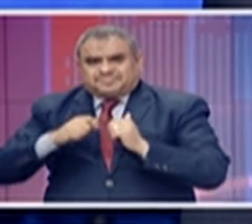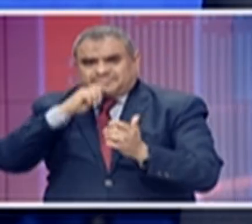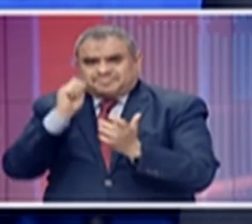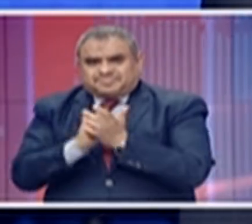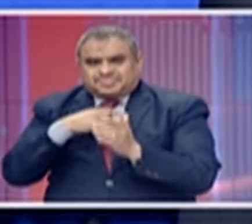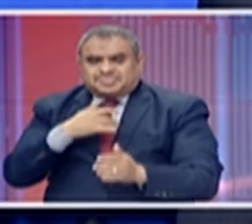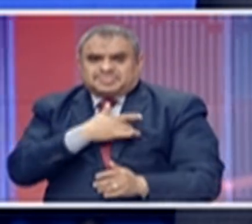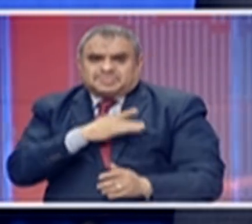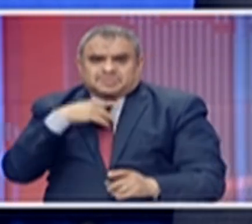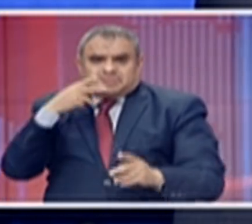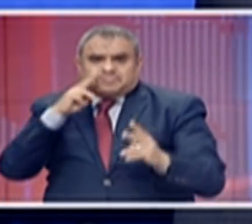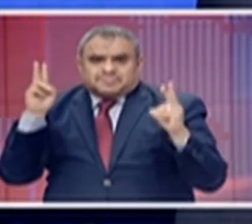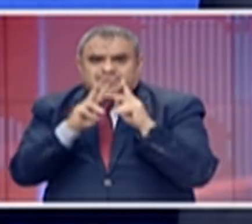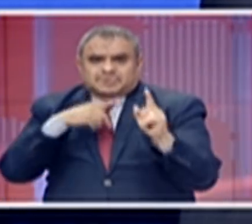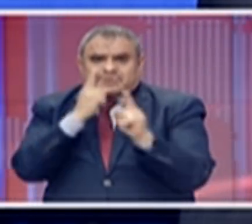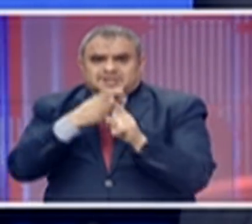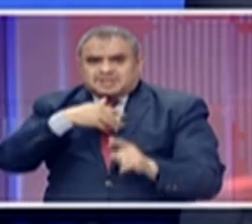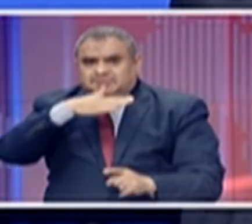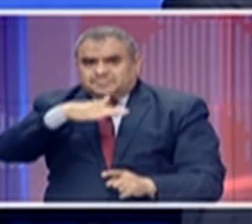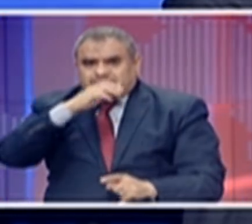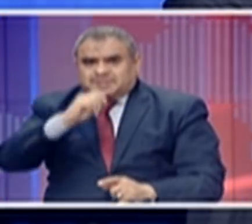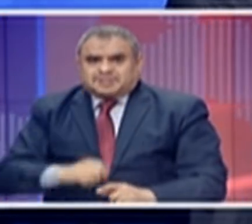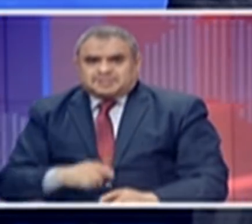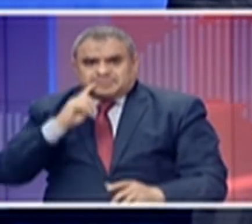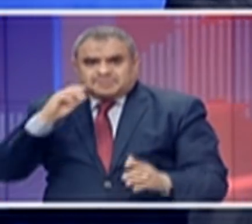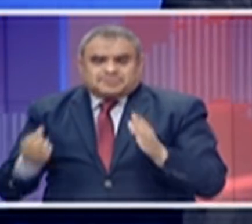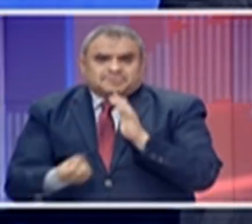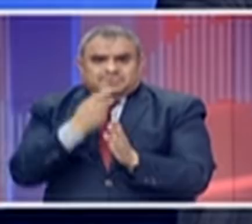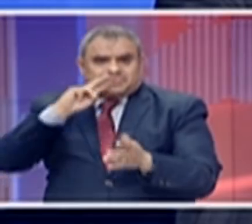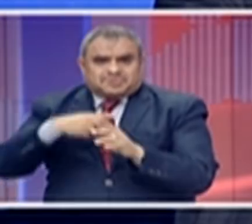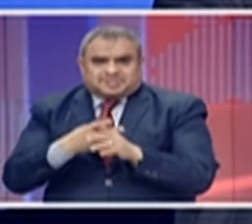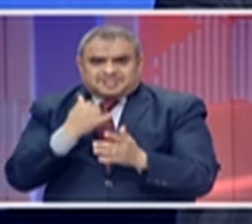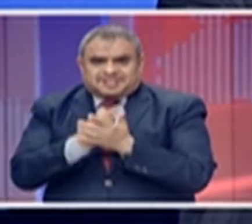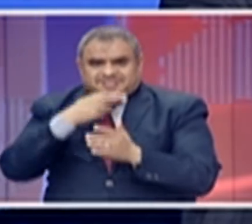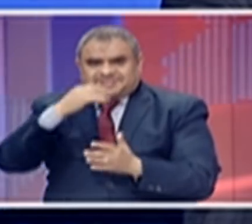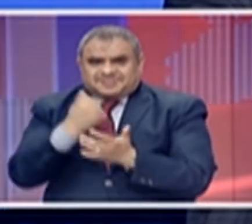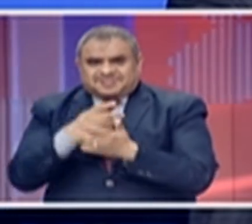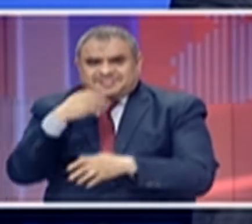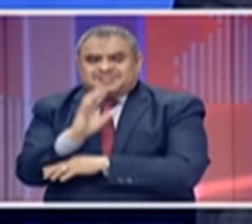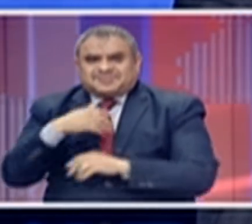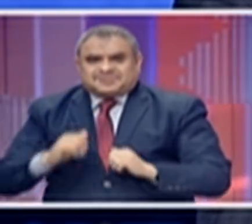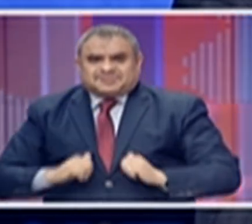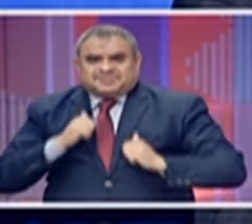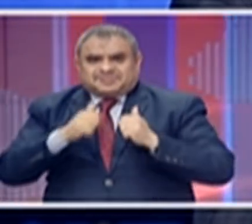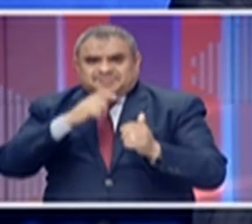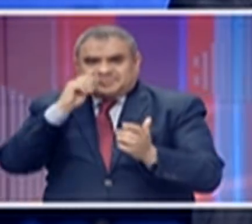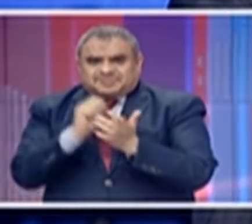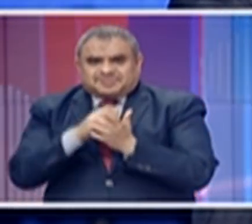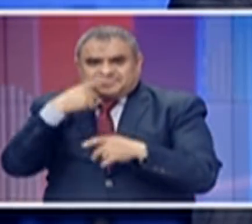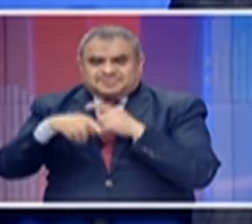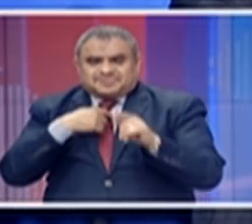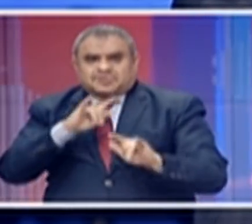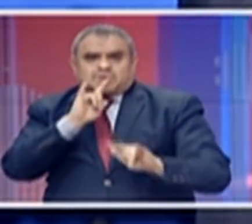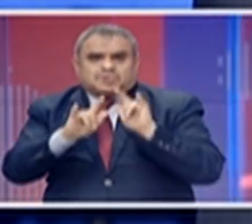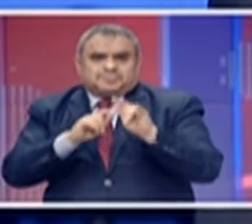اللي انا بحبه او عاوز اتكلم قدامه. انا كمان افتكرت ان هم قالولي كده عشان يشجعوني، عشان عرفوا ان انا بحبه